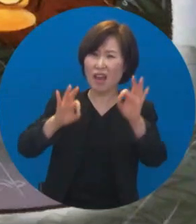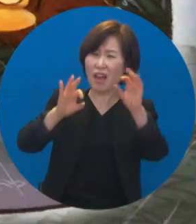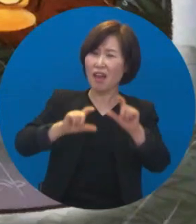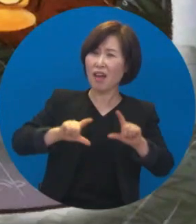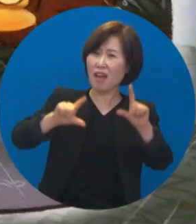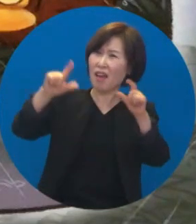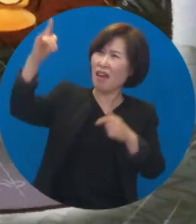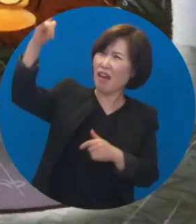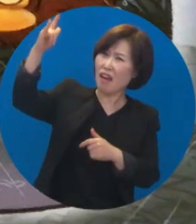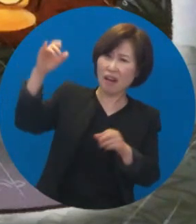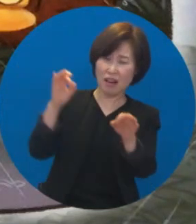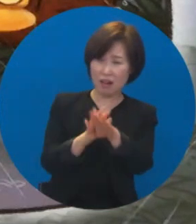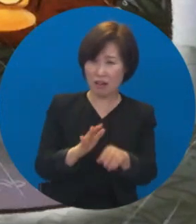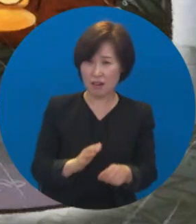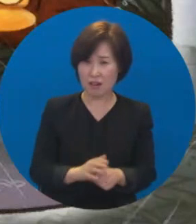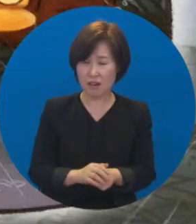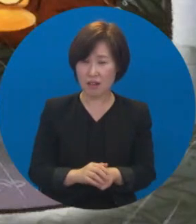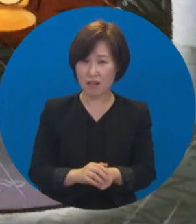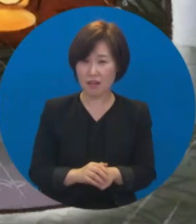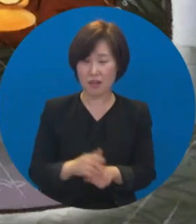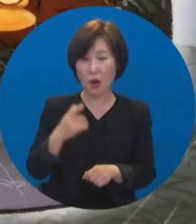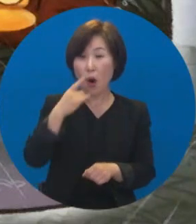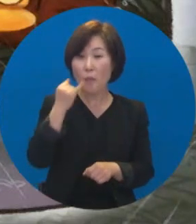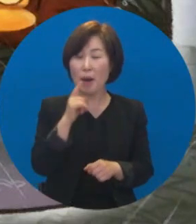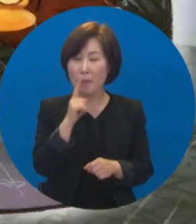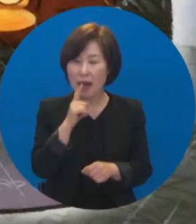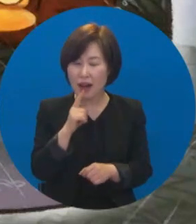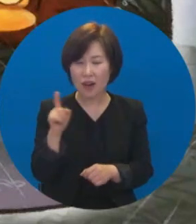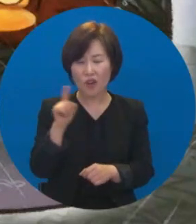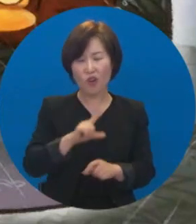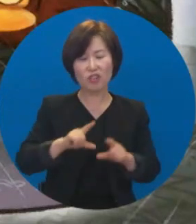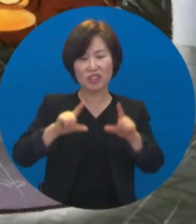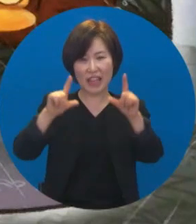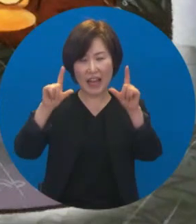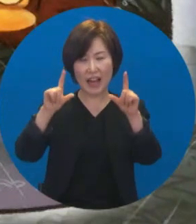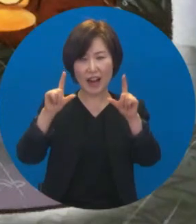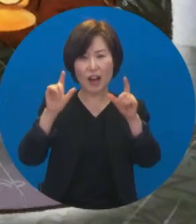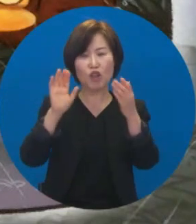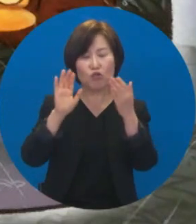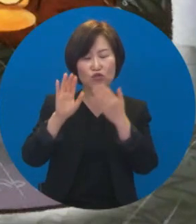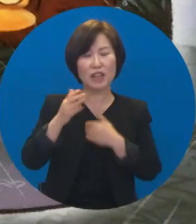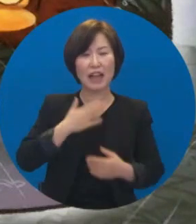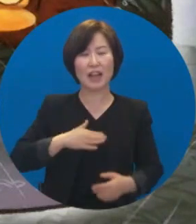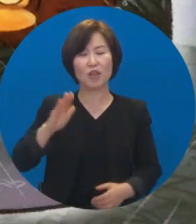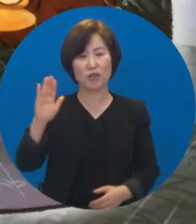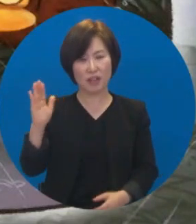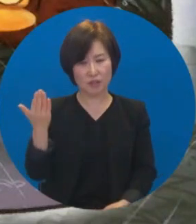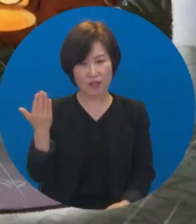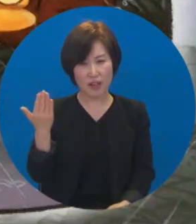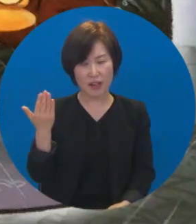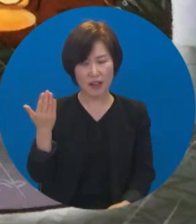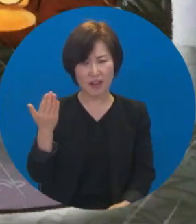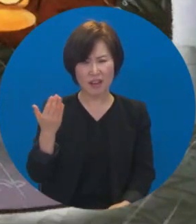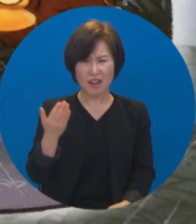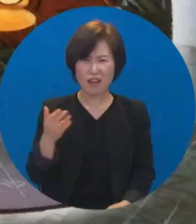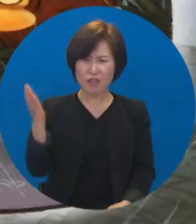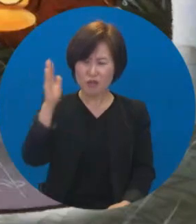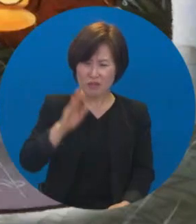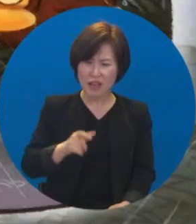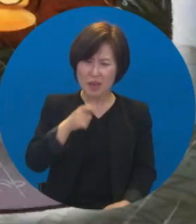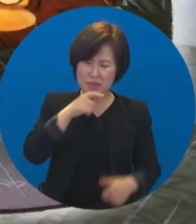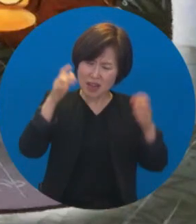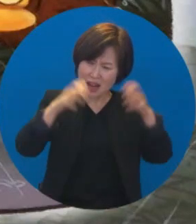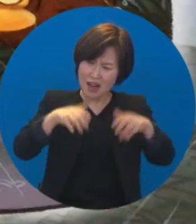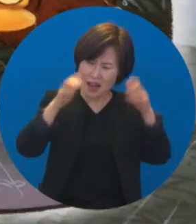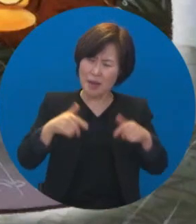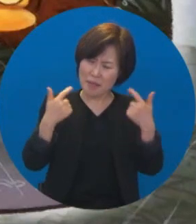말해요. 반짝아 언젠가는 알게 돼. 그런데 비가 한두 번 오는 게 아니에요. 매일매일 장마. 그리고 폭풍우가